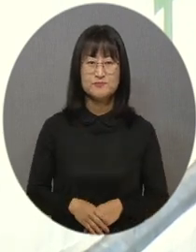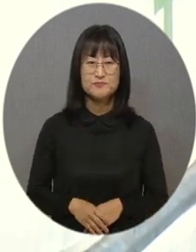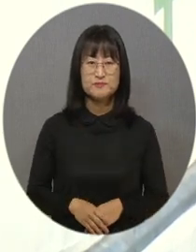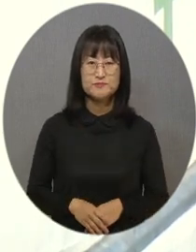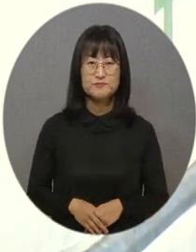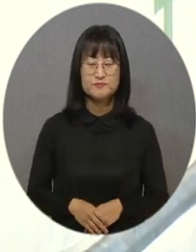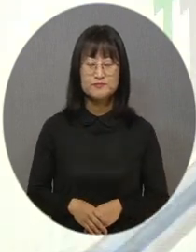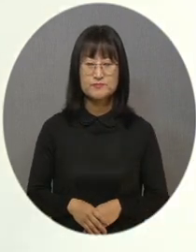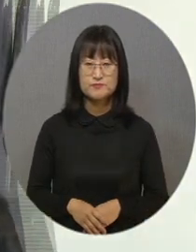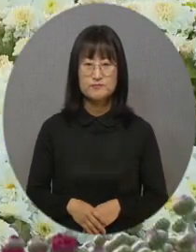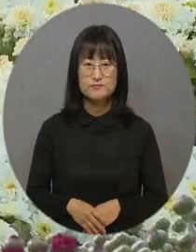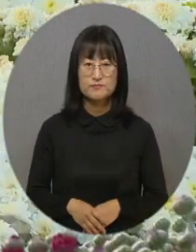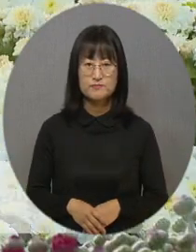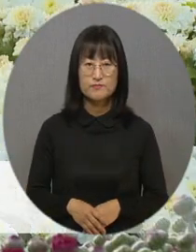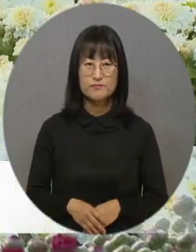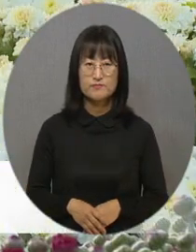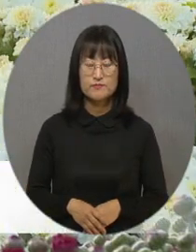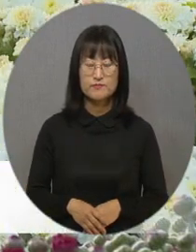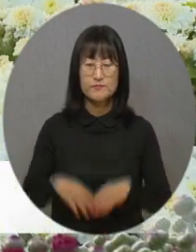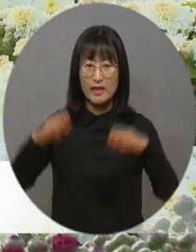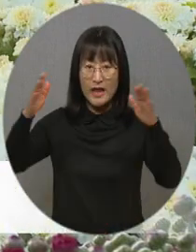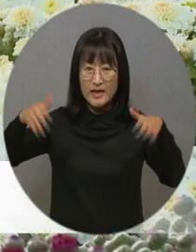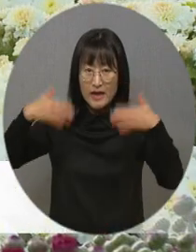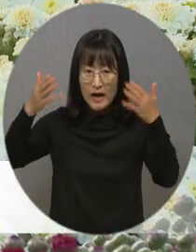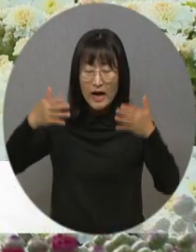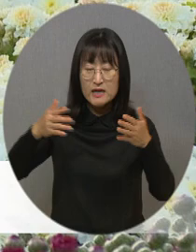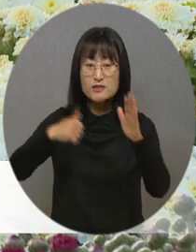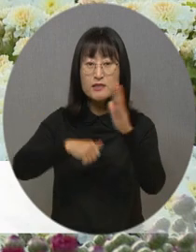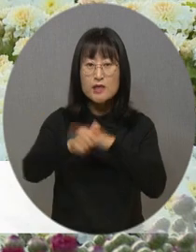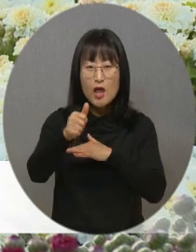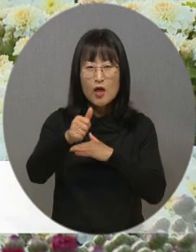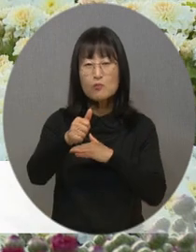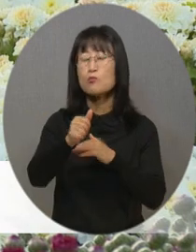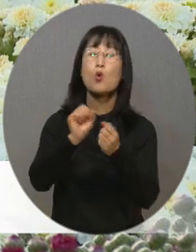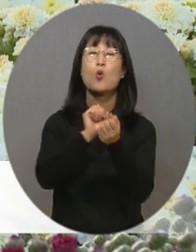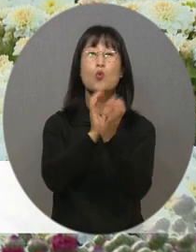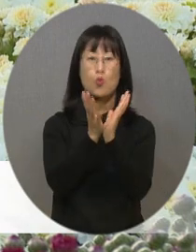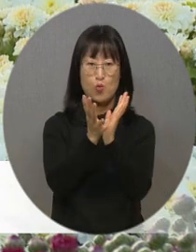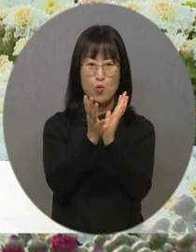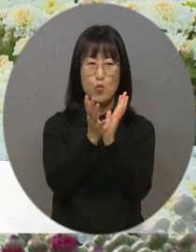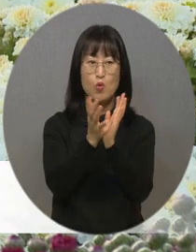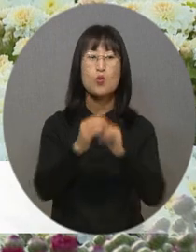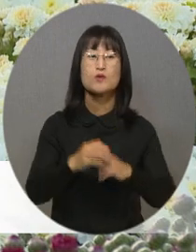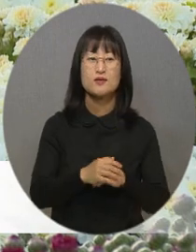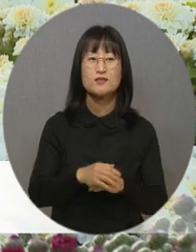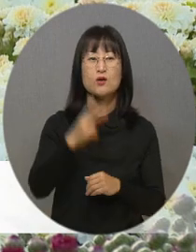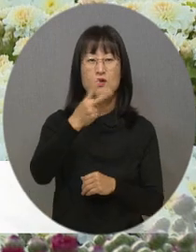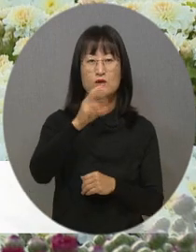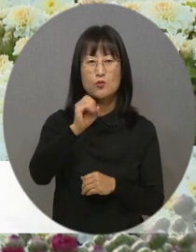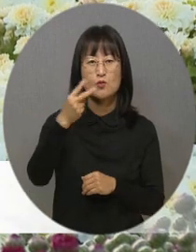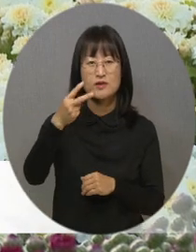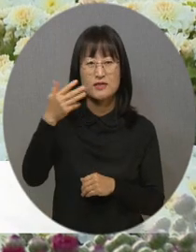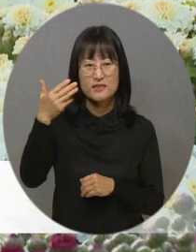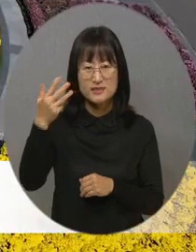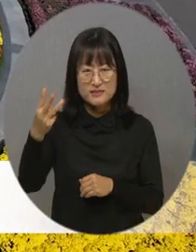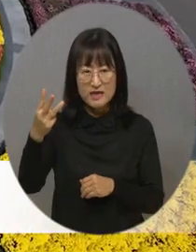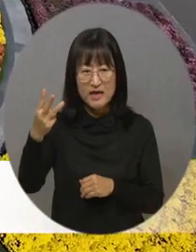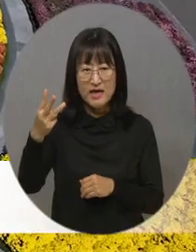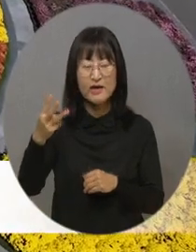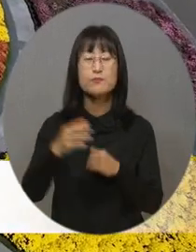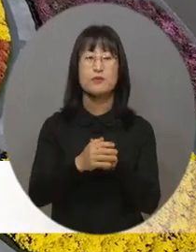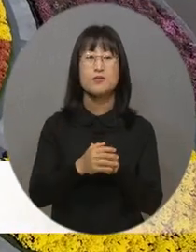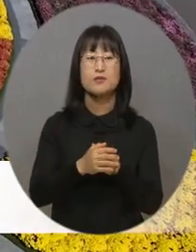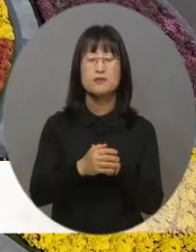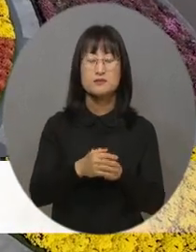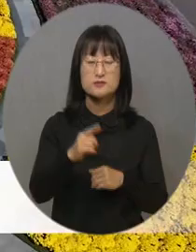유재니입니다. 가을을 대표하는 꽃이 너른 들녘에 만발한 축제 2023 대한민국 국향대전이